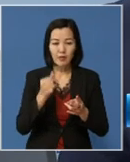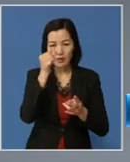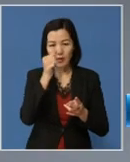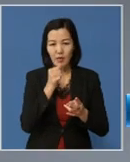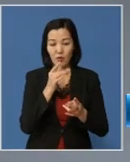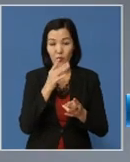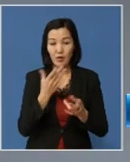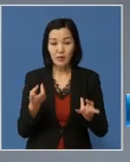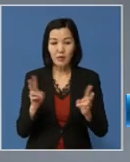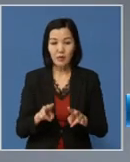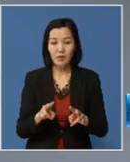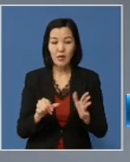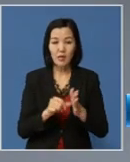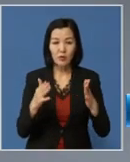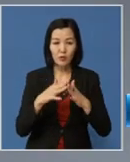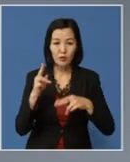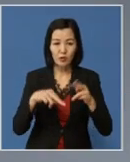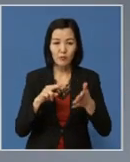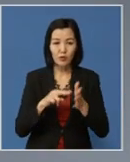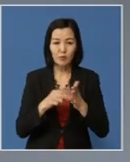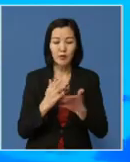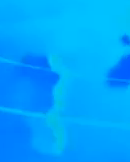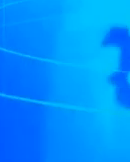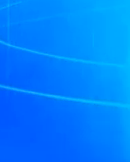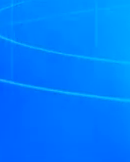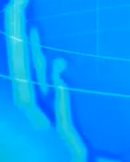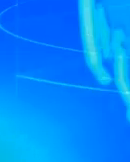айдың ішінде биылғы енді бір 6 үй салсақ деген өзіміз жоспарымыз бар.